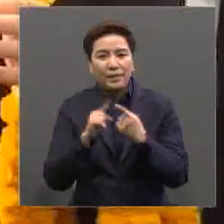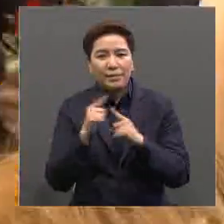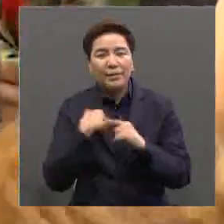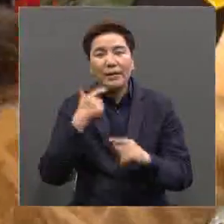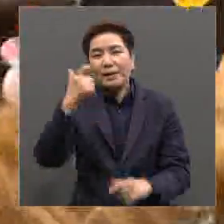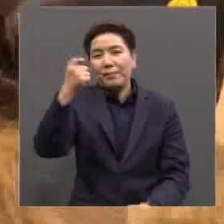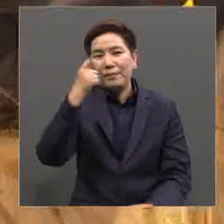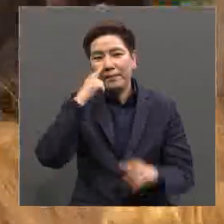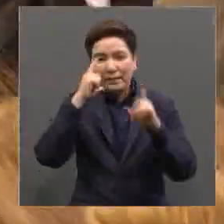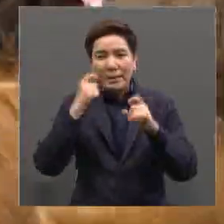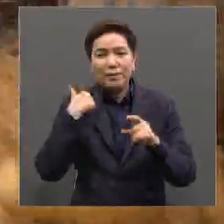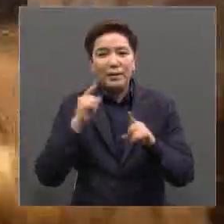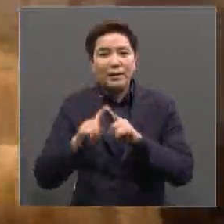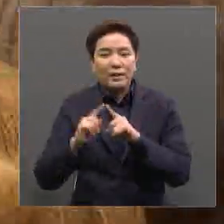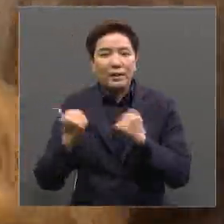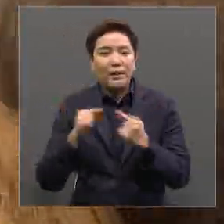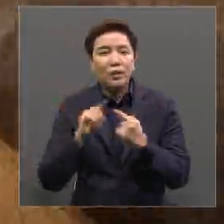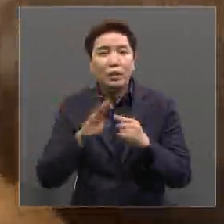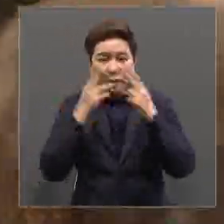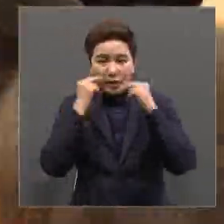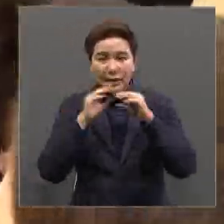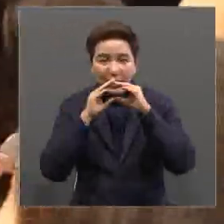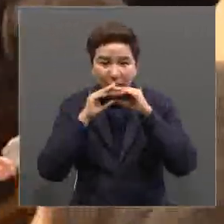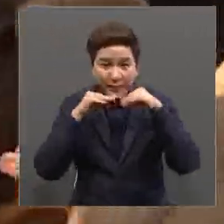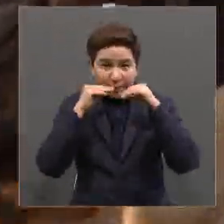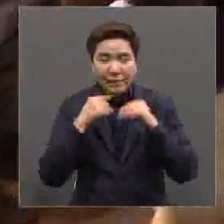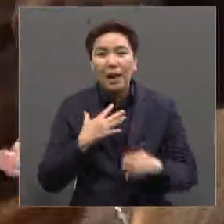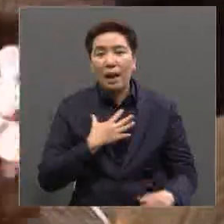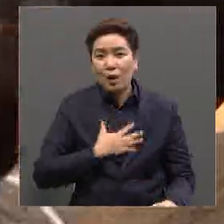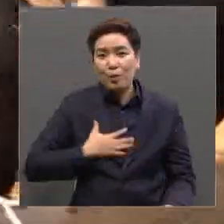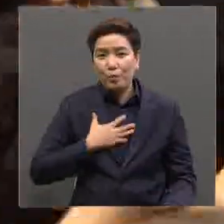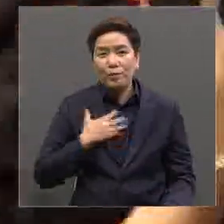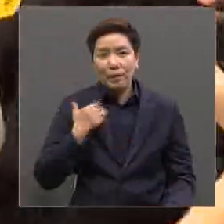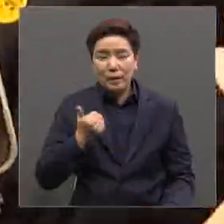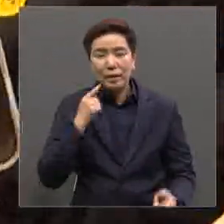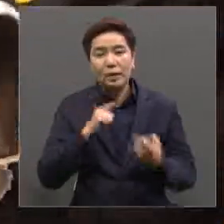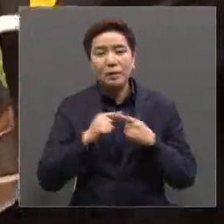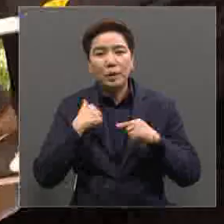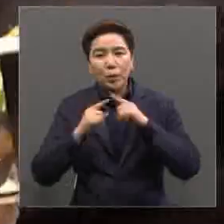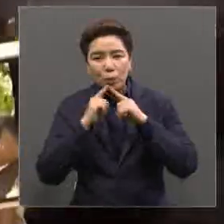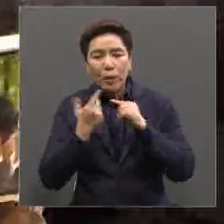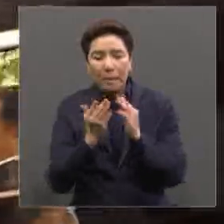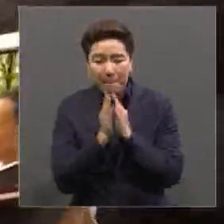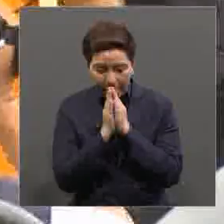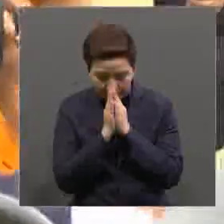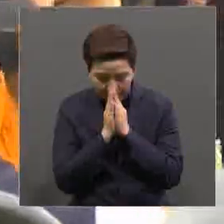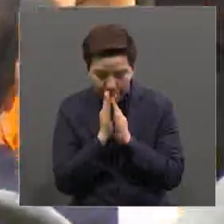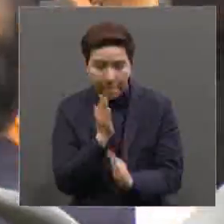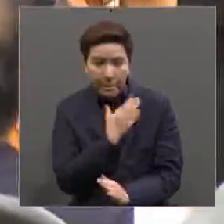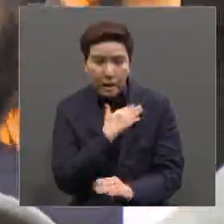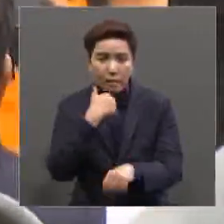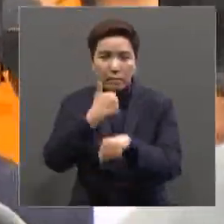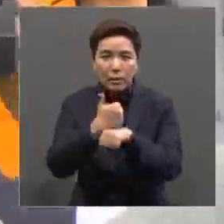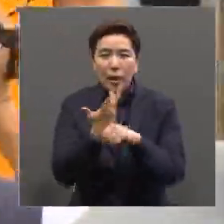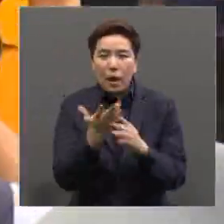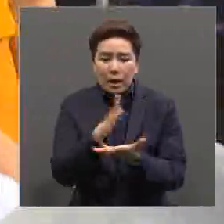ลฟี่ด้วยเห็นไหมนะท่านนายกนี่ก็ยิ้มย้ำแจ่มใสอารมณ์ดีนะนอกจากนี้มีการสนทนากับเจ้าอาวาสวัดค่ะเกี่ยวกับต้นไม้